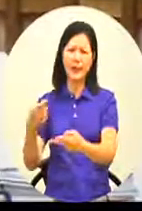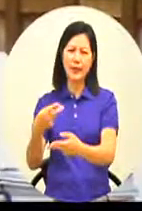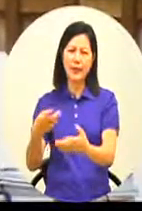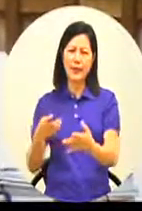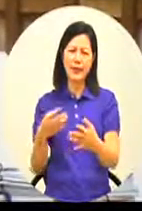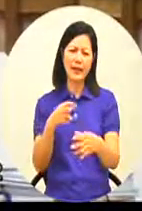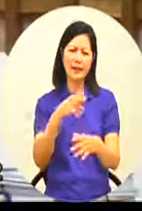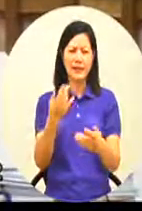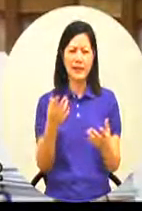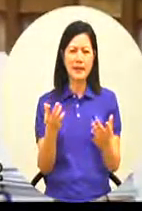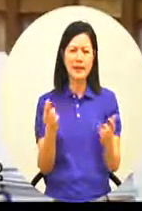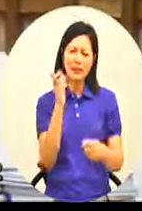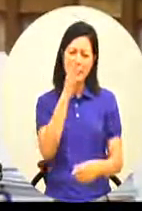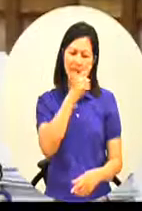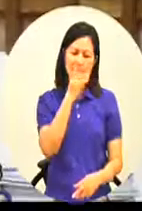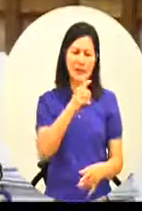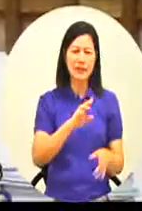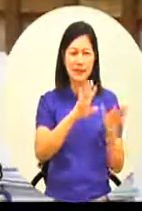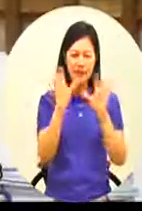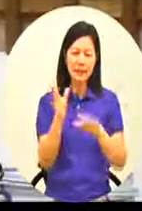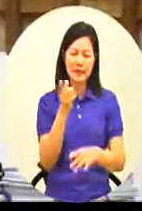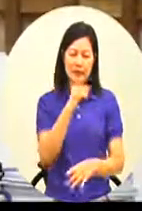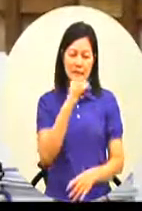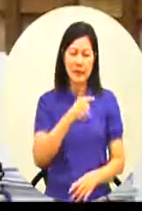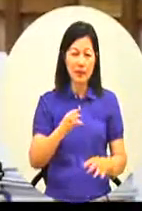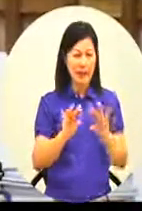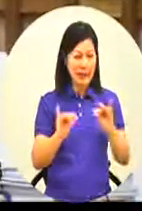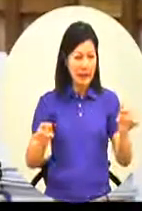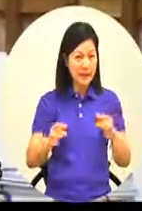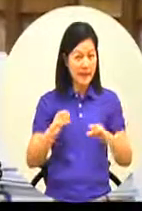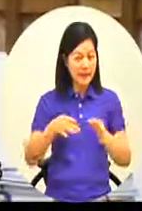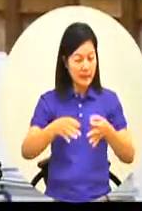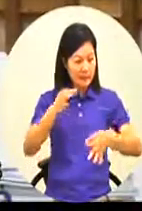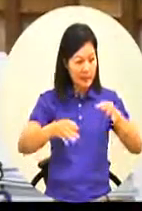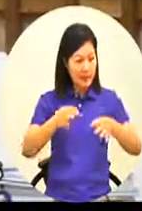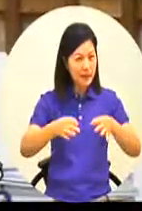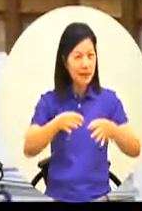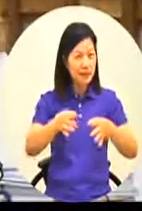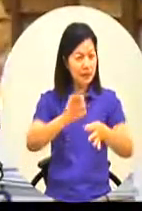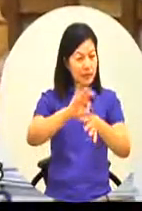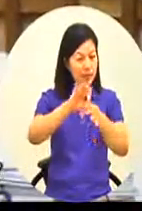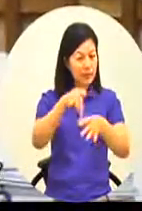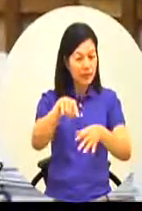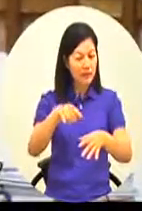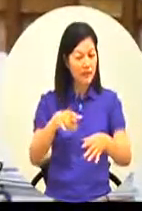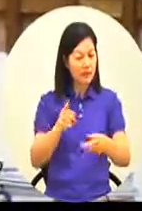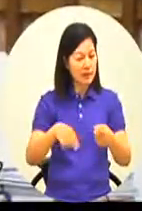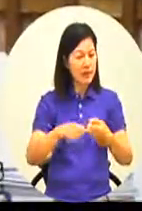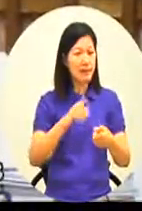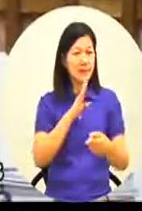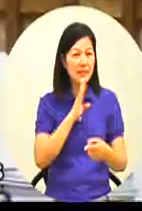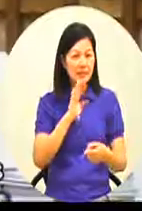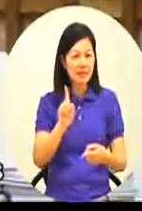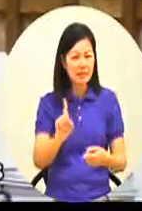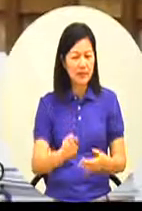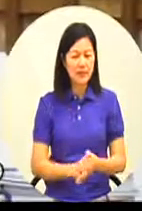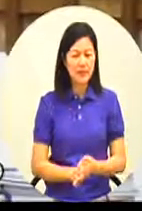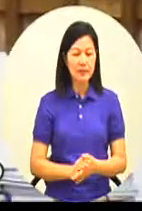中。即、這个地价税调动应该，吼、哦，我常在讲吼、哦，有人讲民政